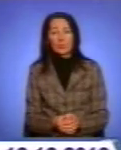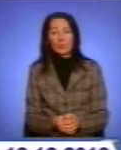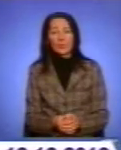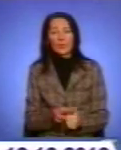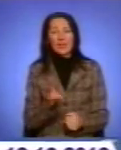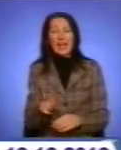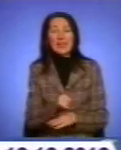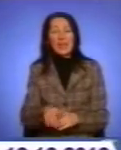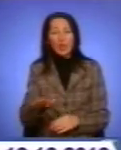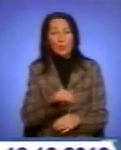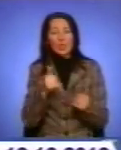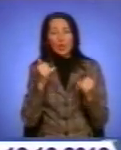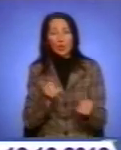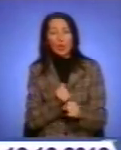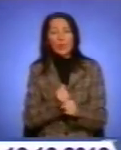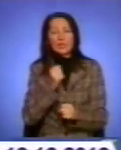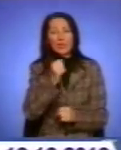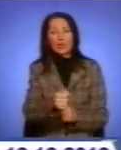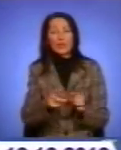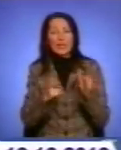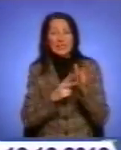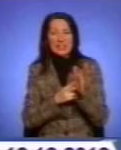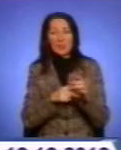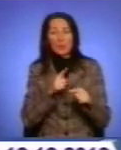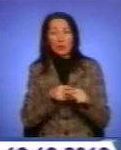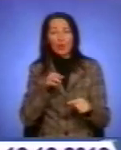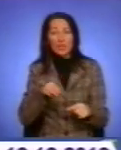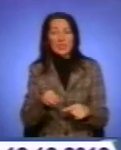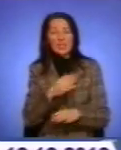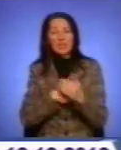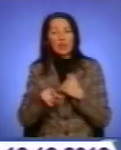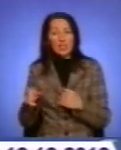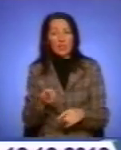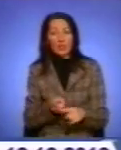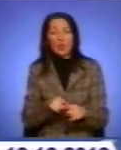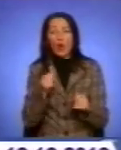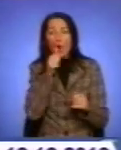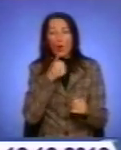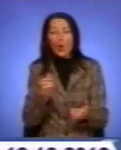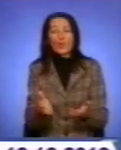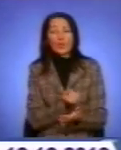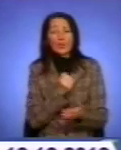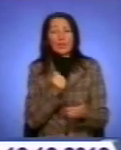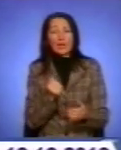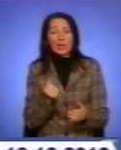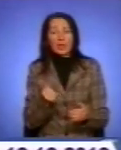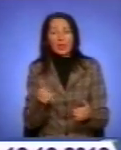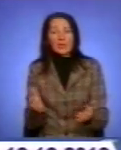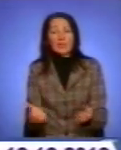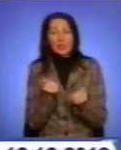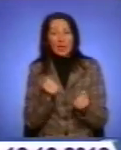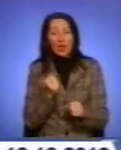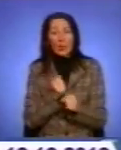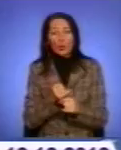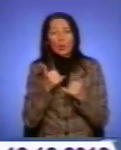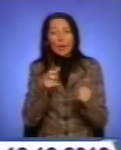На Тернопільщині сьогодні працевлаштовано 7,5 тисяч інвалідів. Лише цього року вдалося знайти роботу для 375